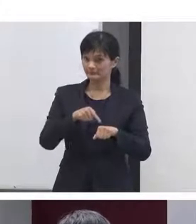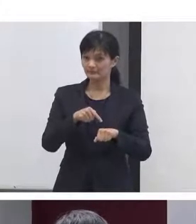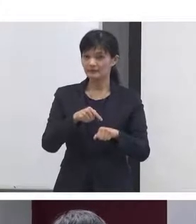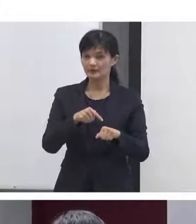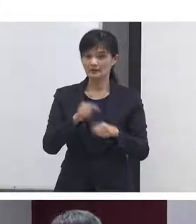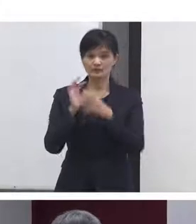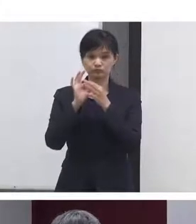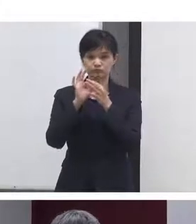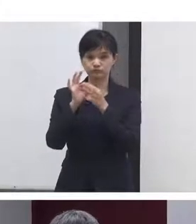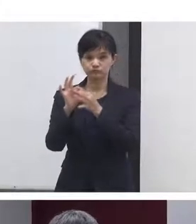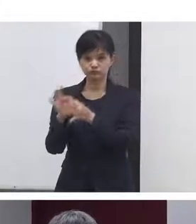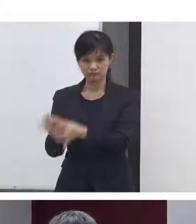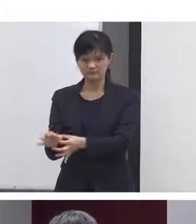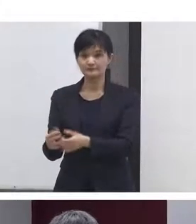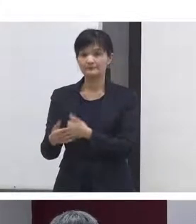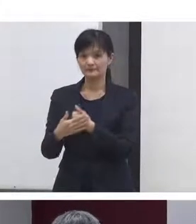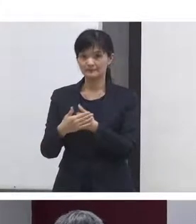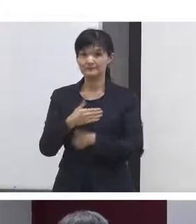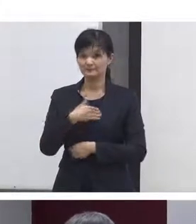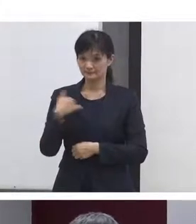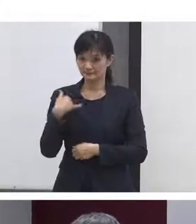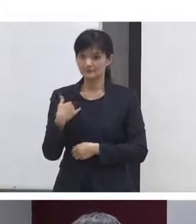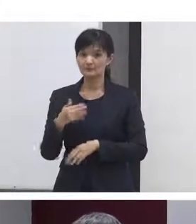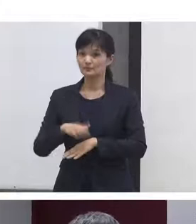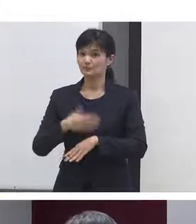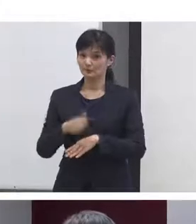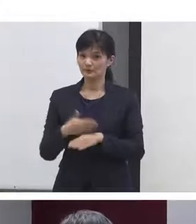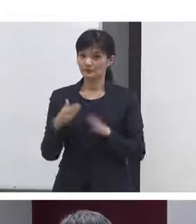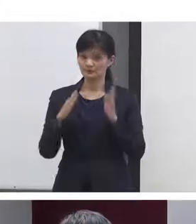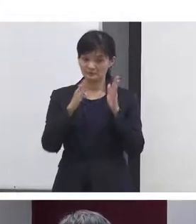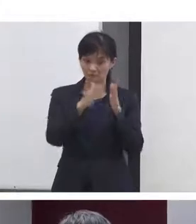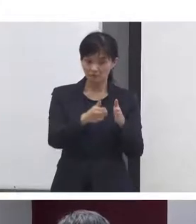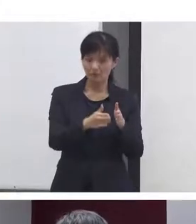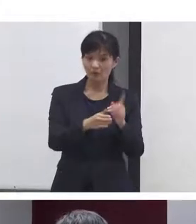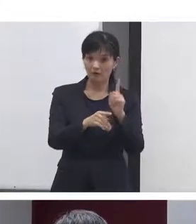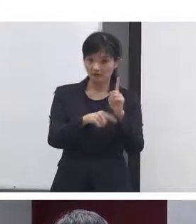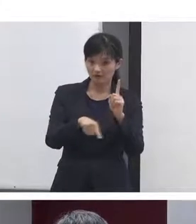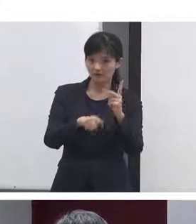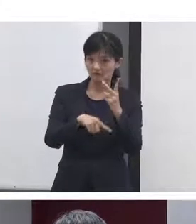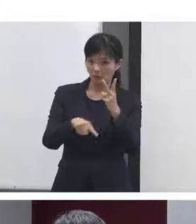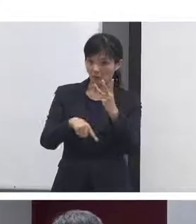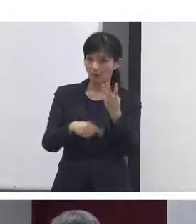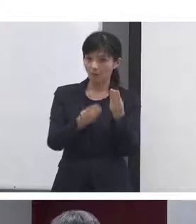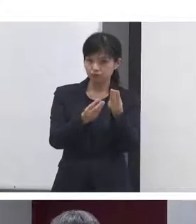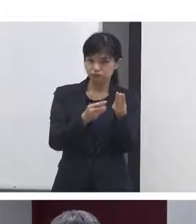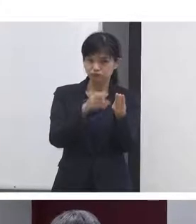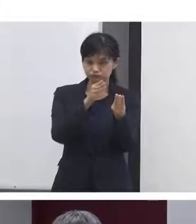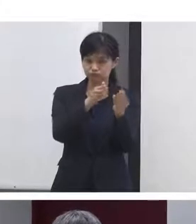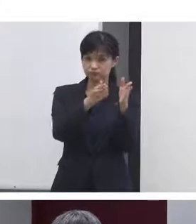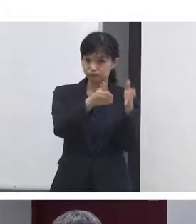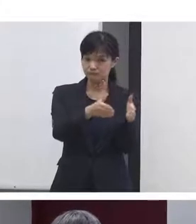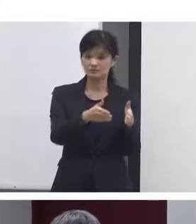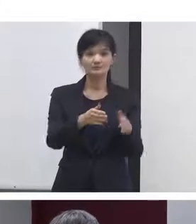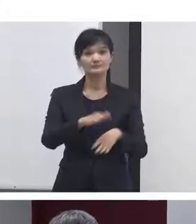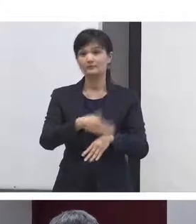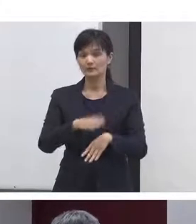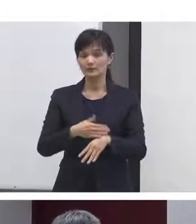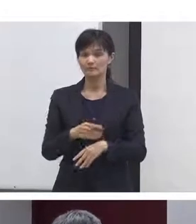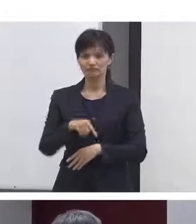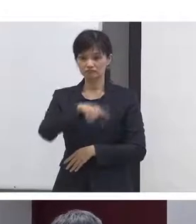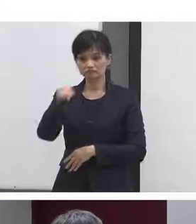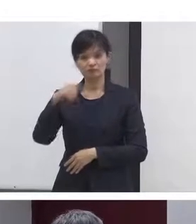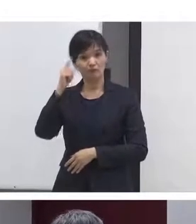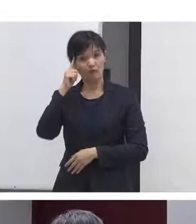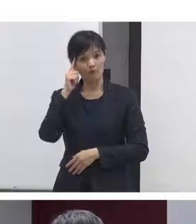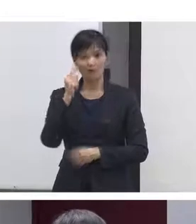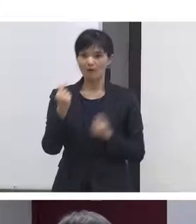就是没有把名声锁在某些人身上，然后这个很多人都认为他是没有人，所以就开始